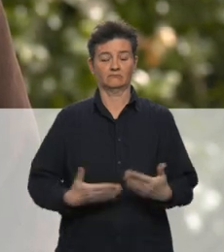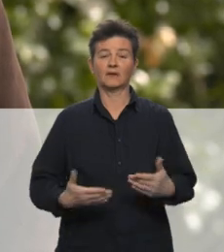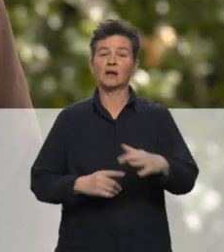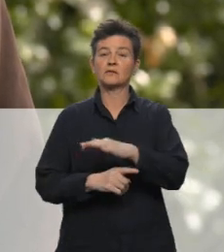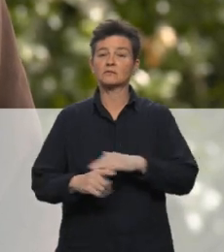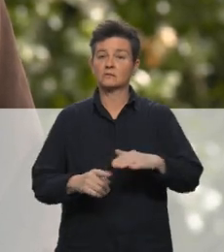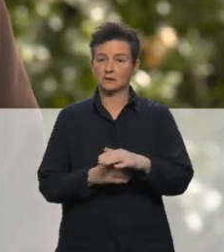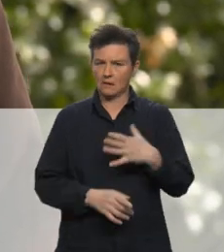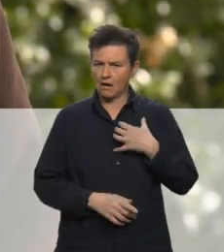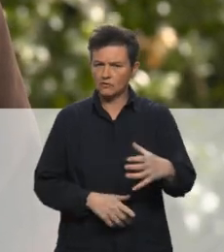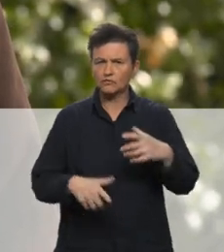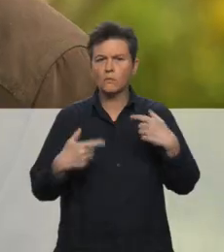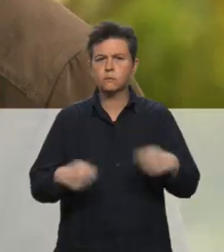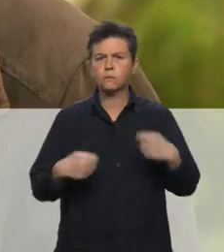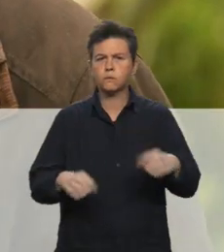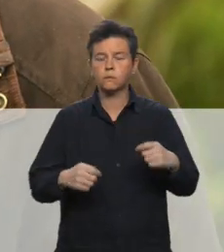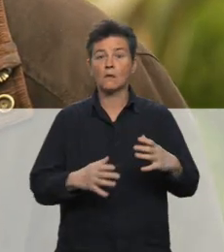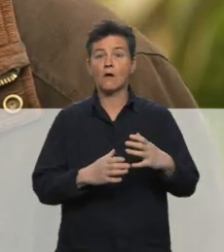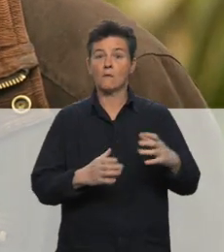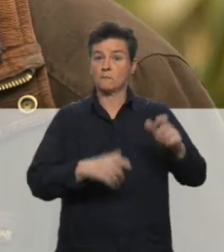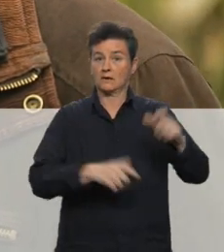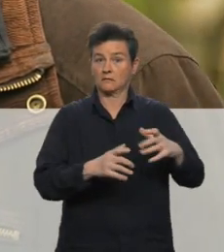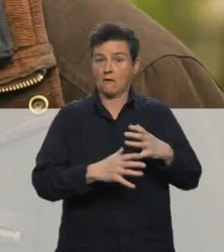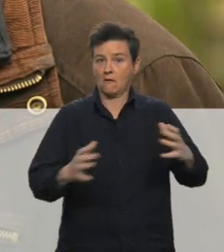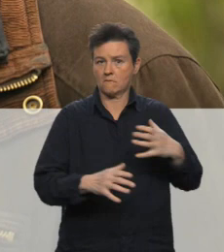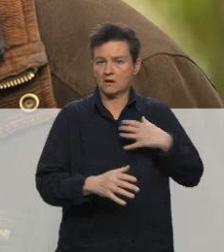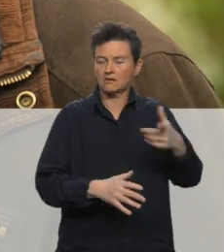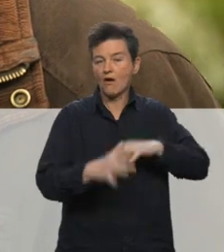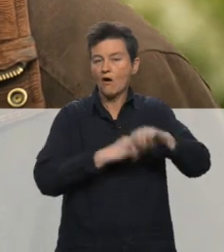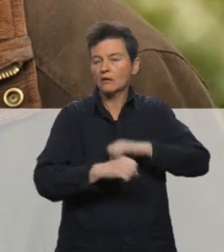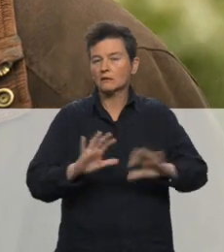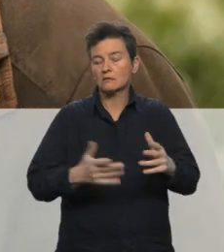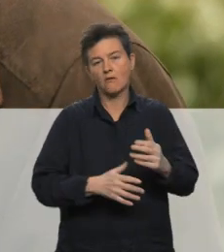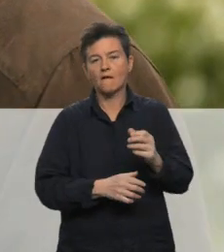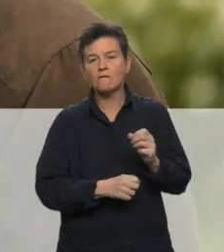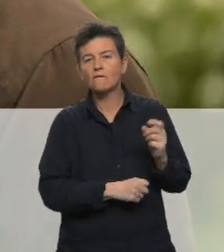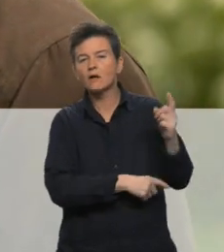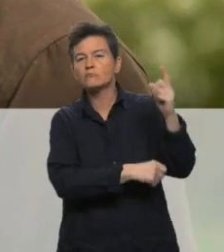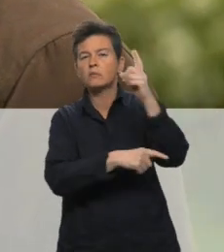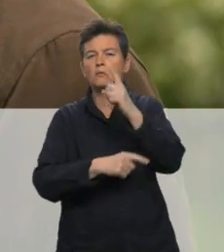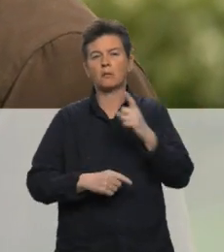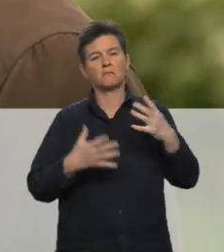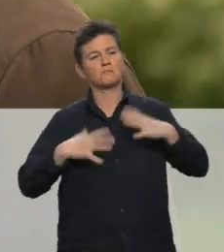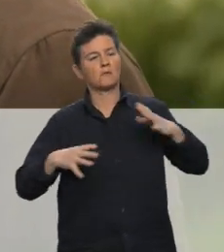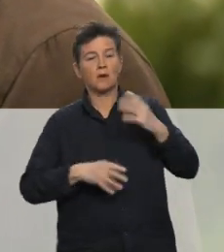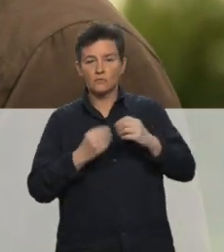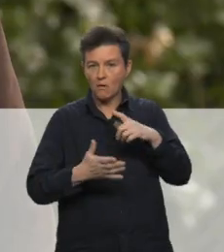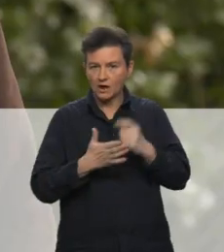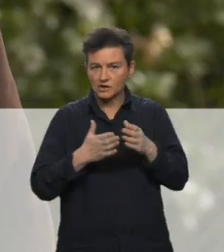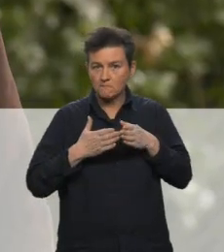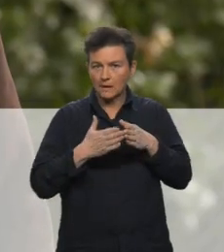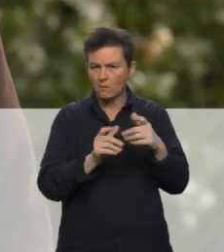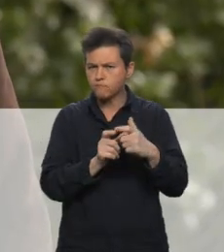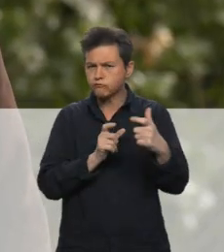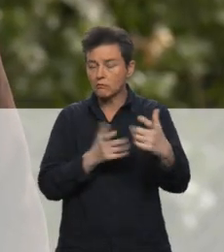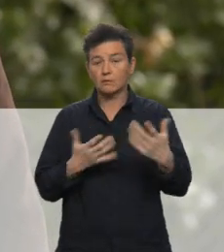Dans cette société, les richesses sont immenses. Les grands milliardaires les utilisent pour organiser des voyages dans l'espace ou pour s'acheter d'immenses yachts.